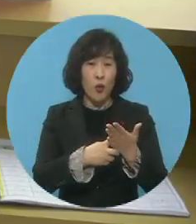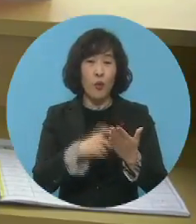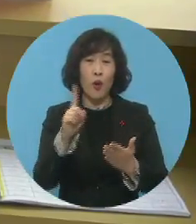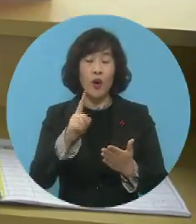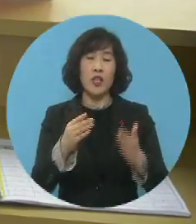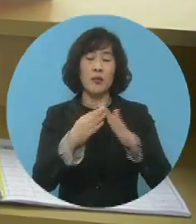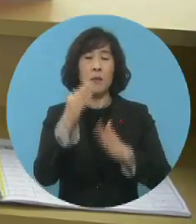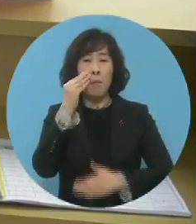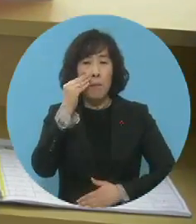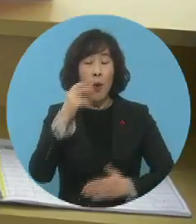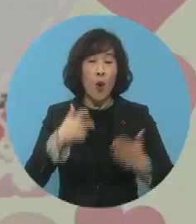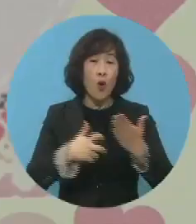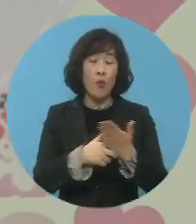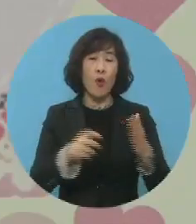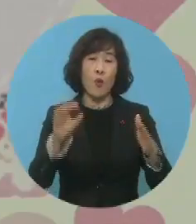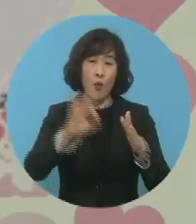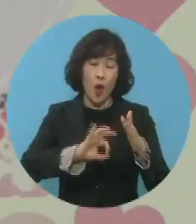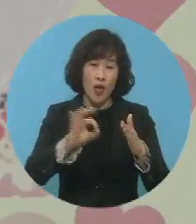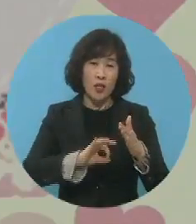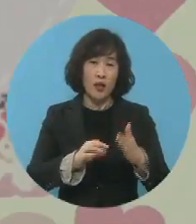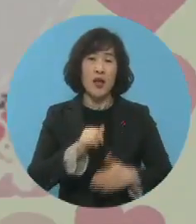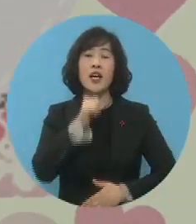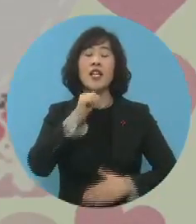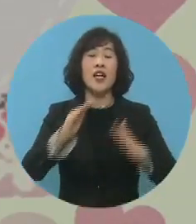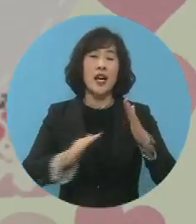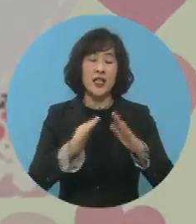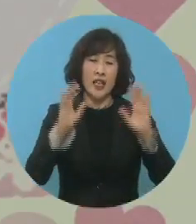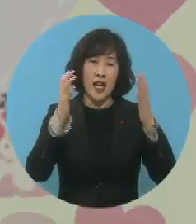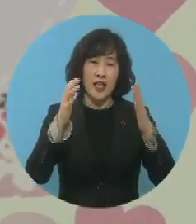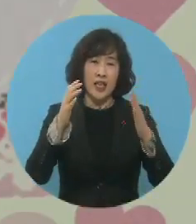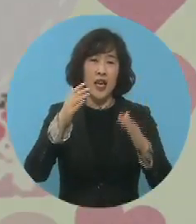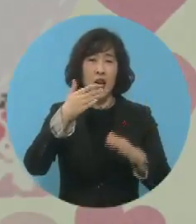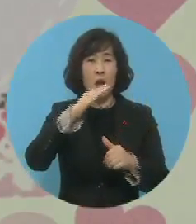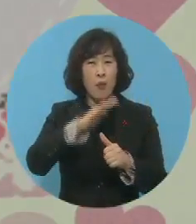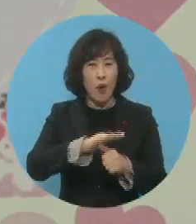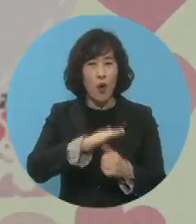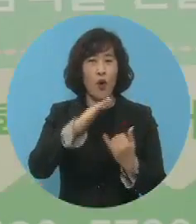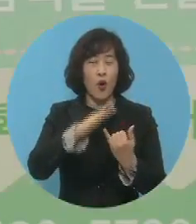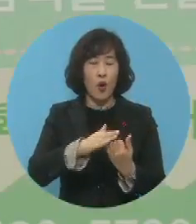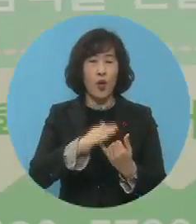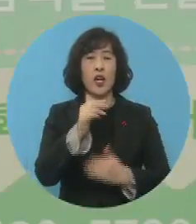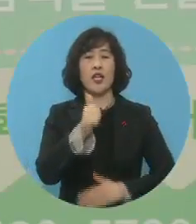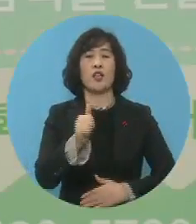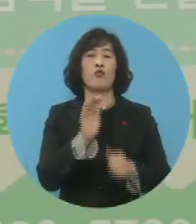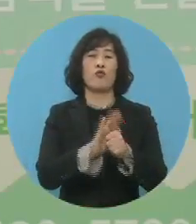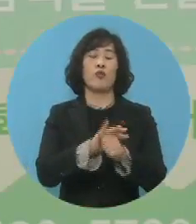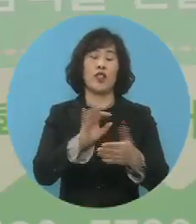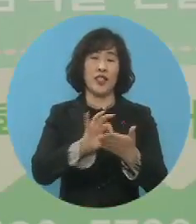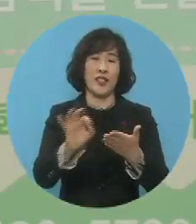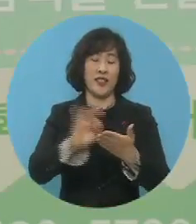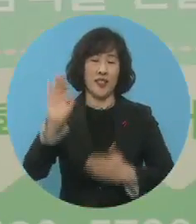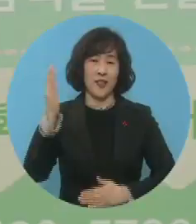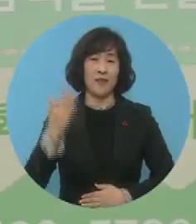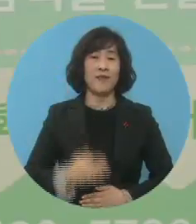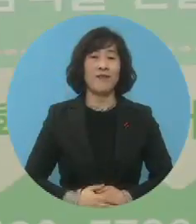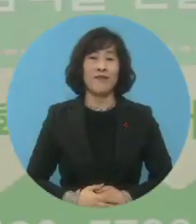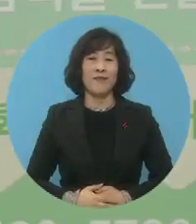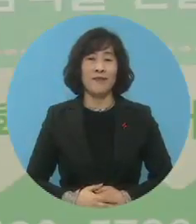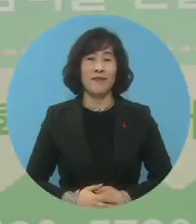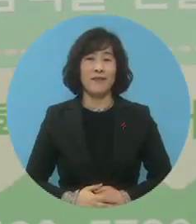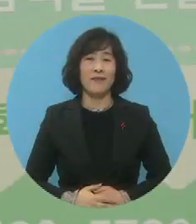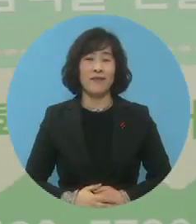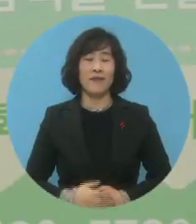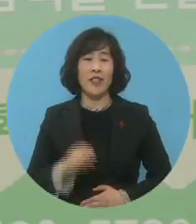쿠폰함은 집안에 잠자고 있는 쿠폰을 모아 저소득 아동과 청소년, 조성가정 등의 어려운 이웃을 돕는 데